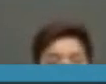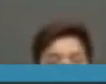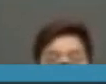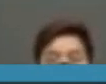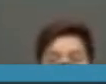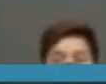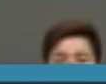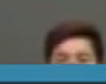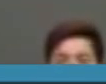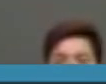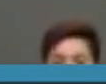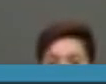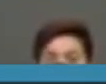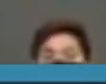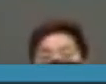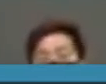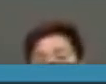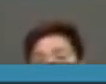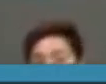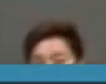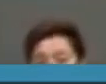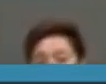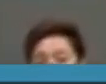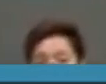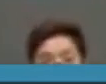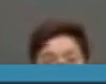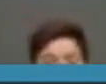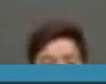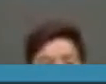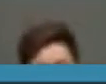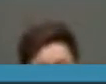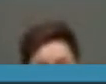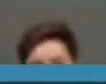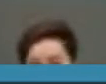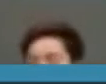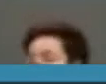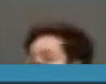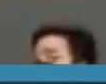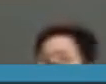063-225-6888ได้ตลอด24ชั่วโมงผมธิดาทิพยานนท์รายงานค่ะ